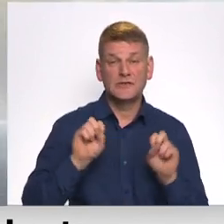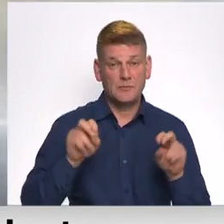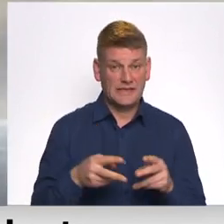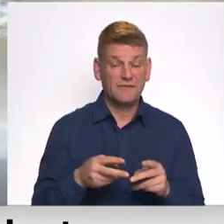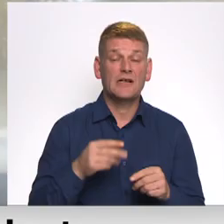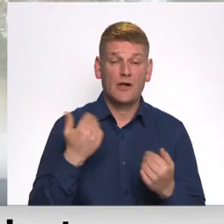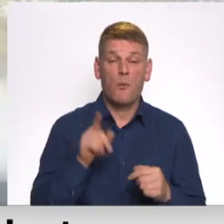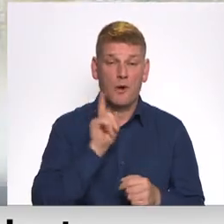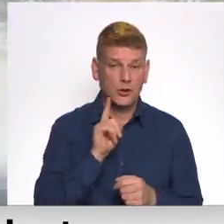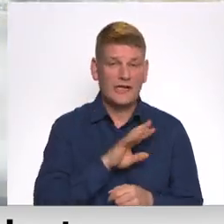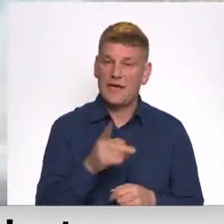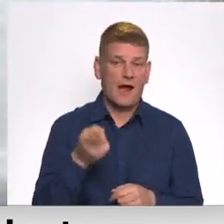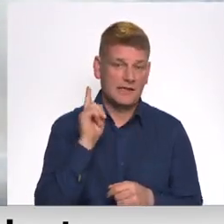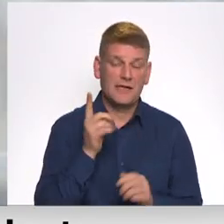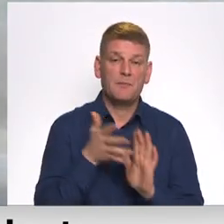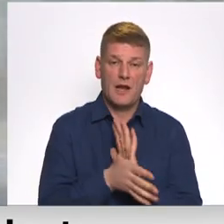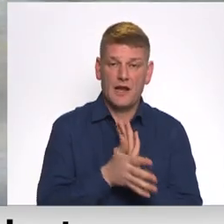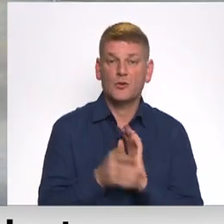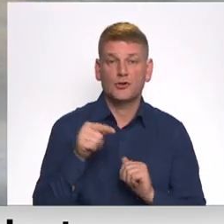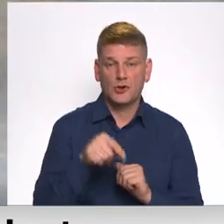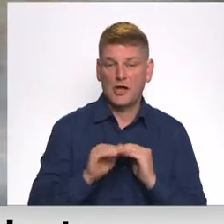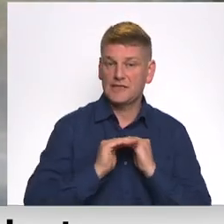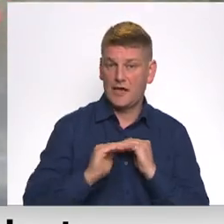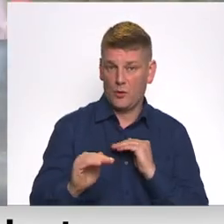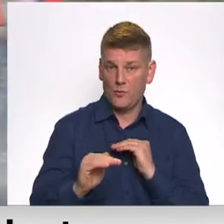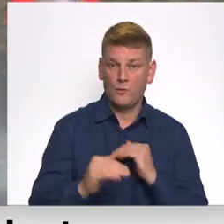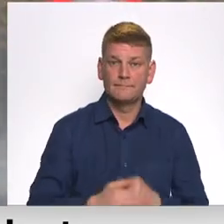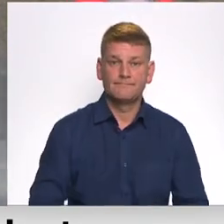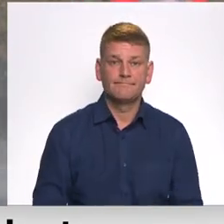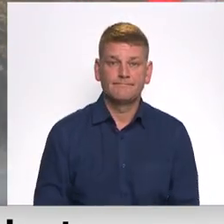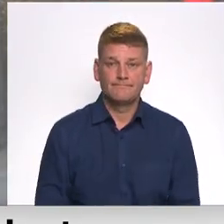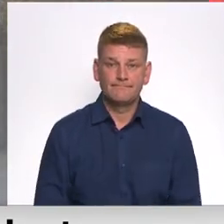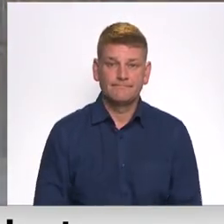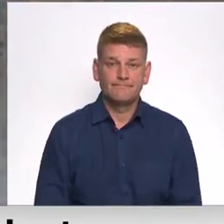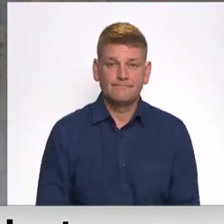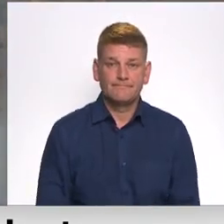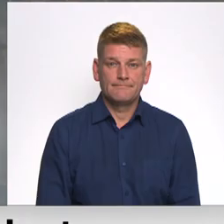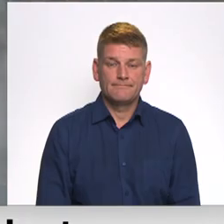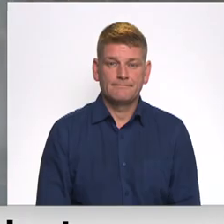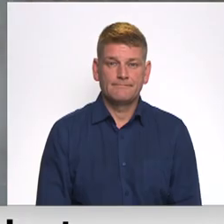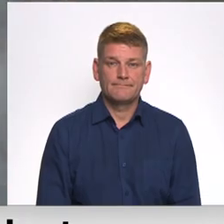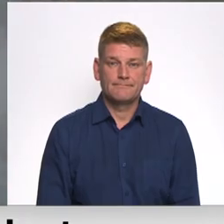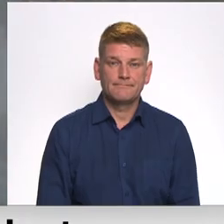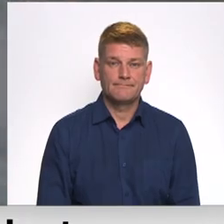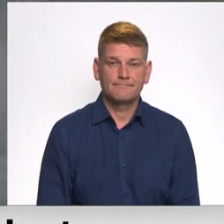jau pašreiz neaizliedz pielietot šādu segumu. Sandra Leitāne, Andris Pāns, Vidzemes televīzija.